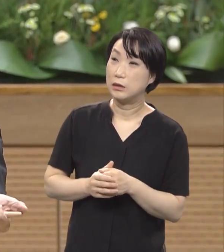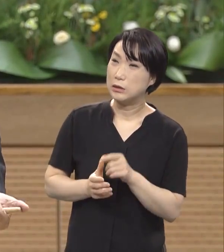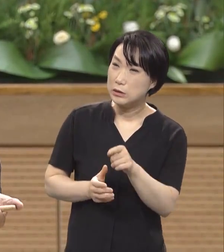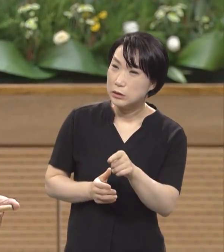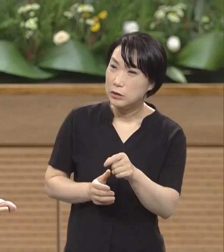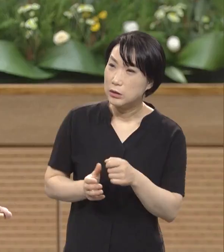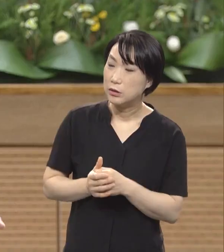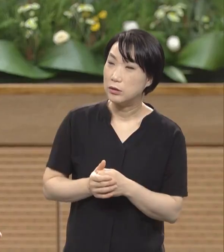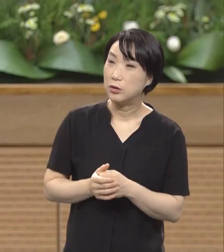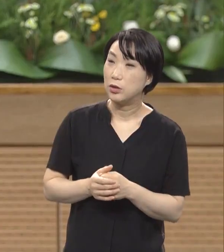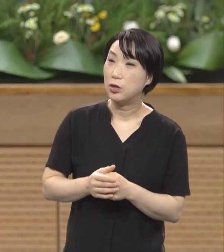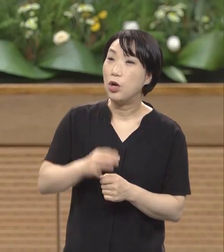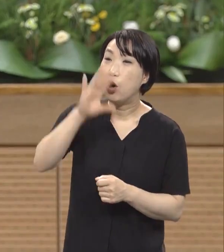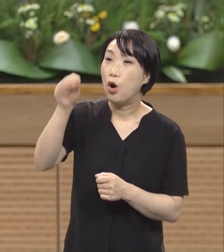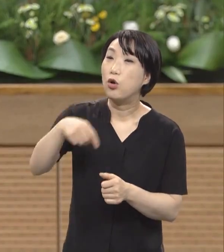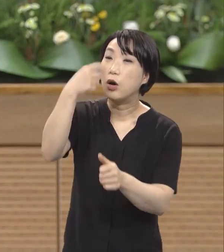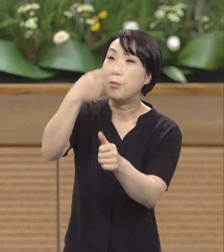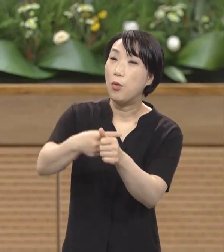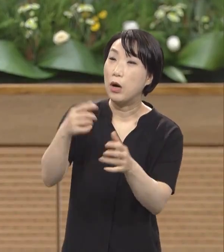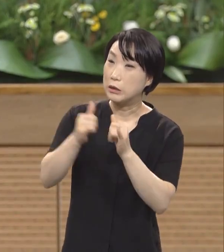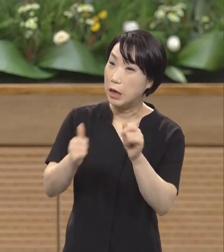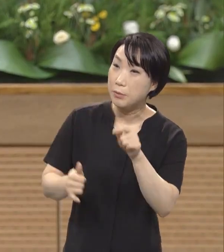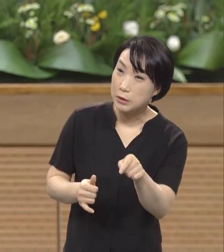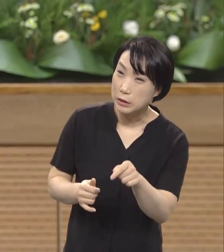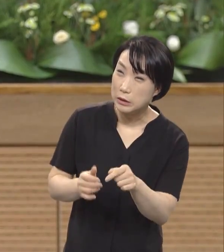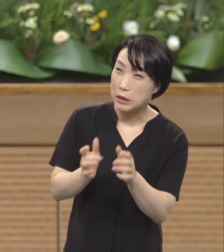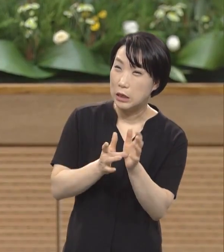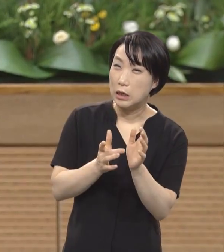신성을 모독한 자다.